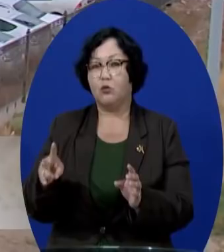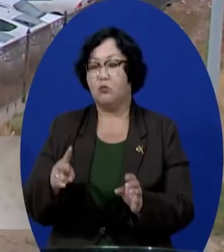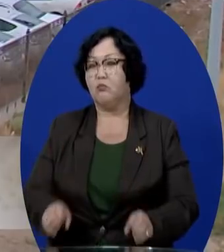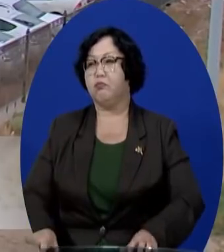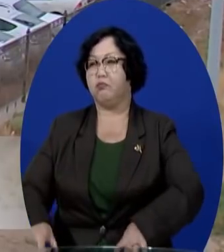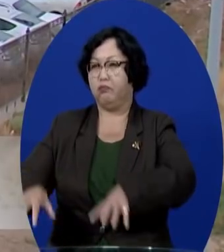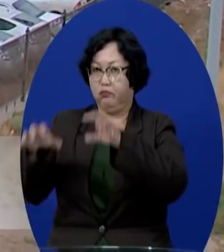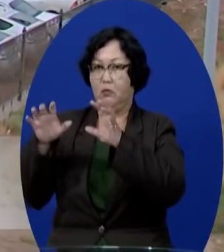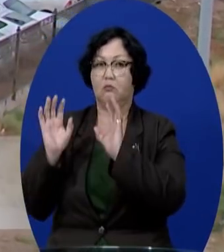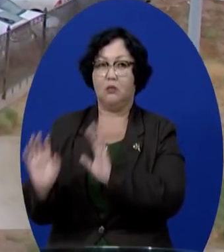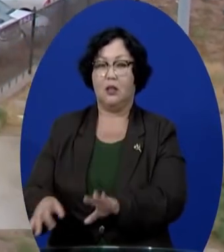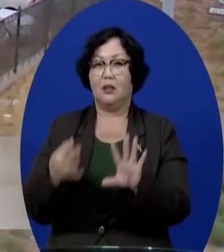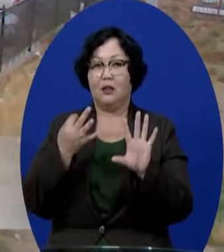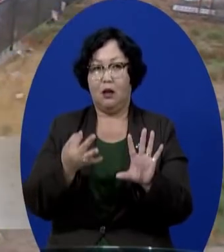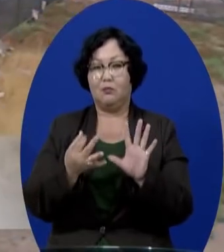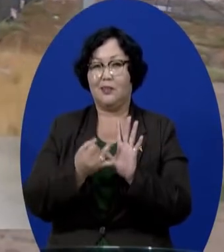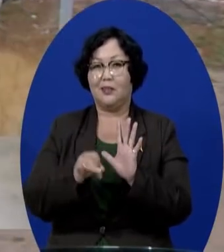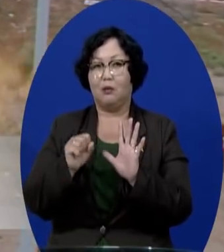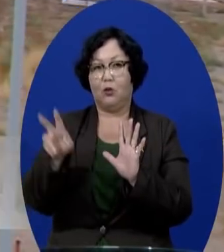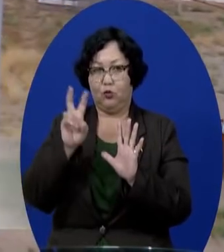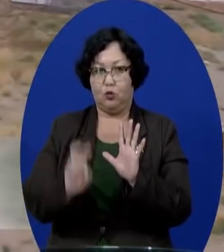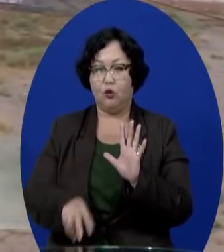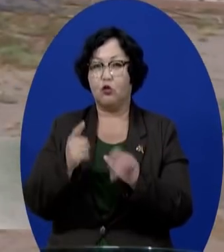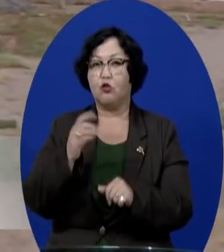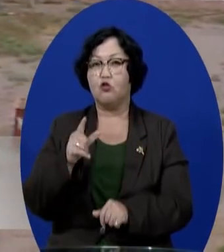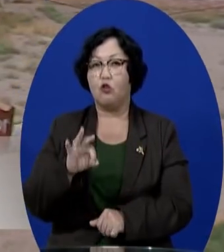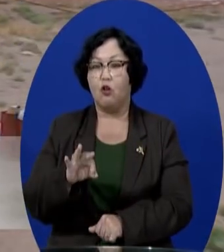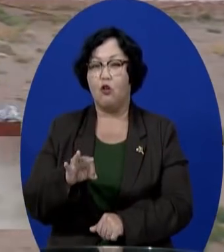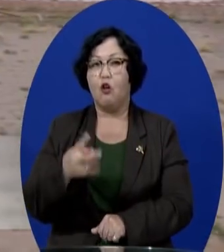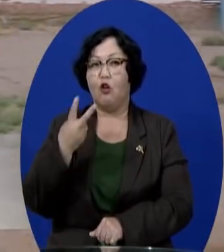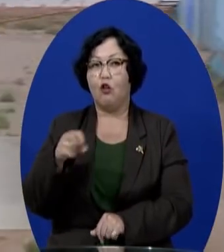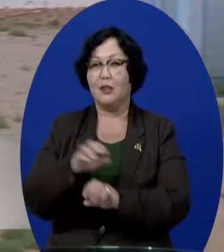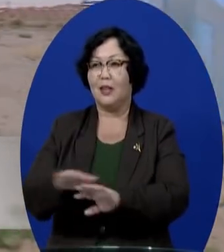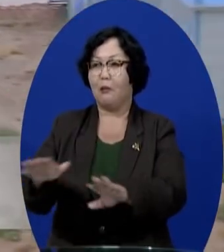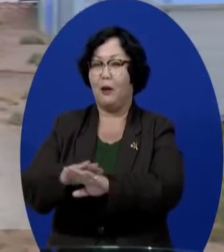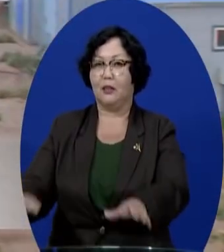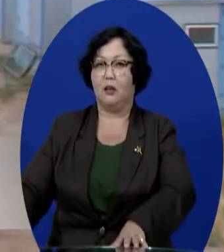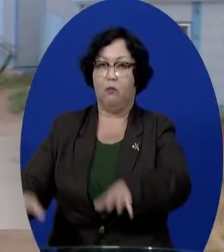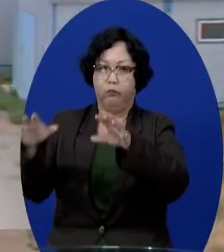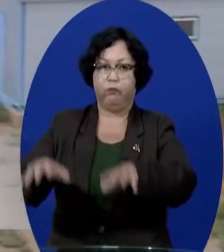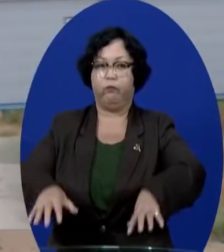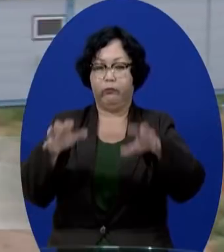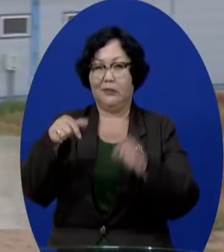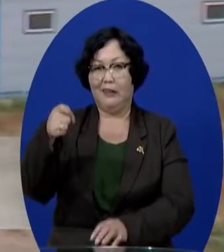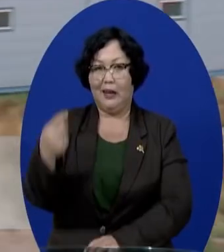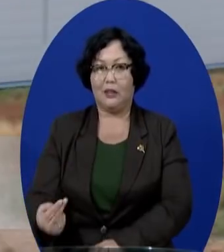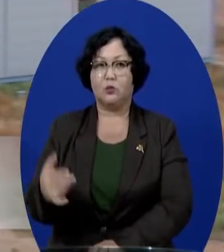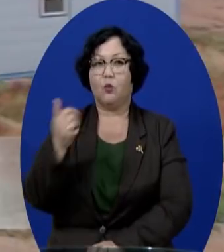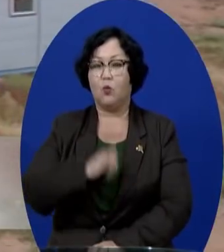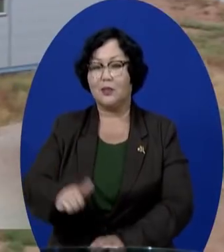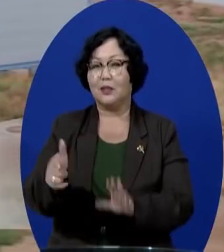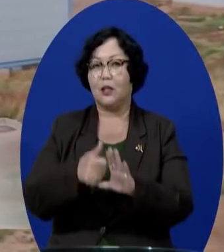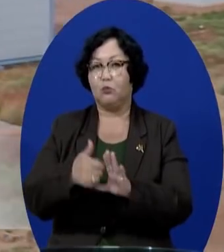байна. Өөрөөр хэлбэл 870 сая амрикийн долларын хөрөнгө 20 гаруй талбай дээр гацсан байдалтай байна гэсэн үг. Улсын татварын